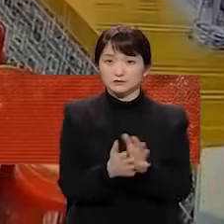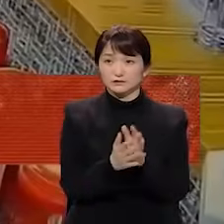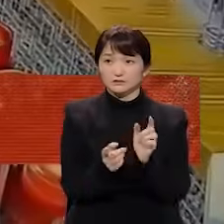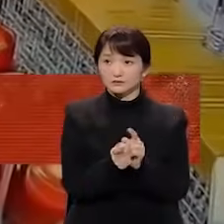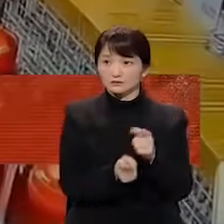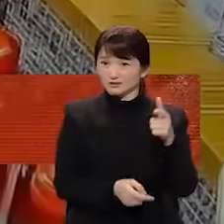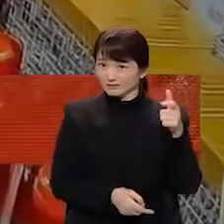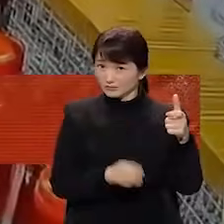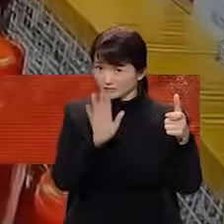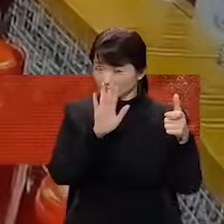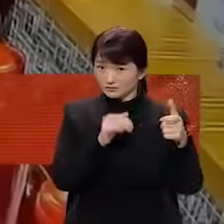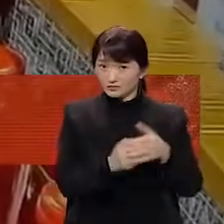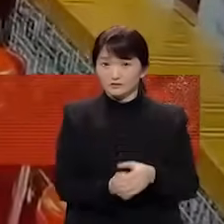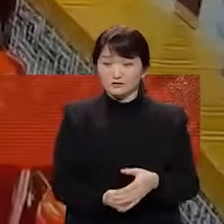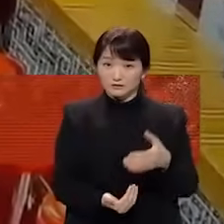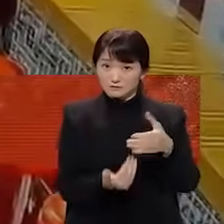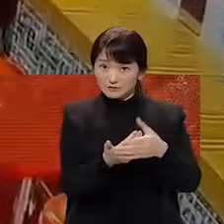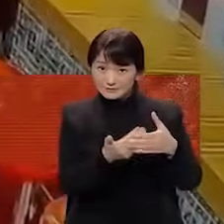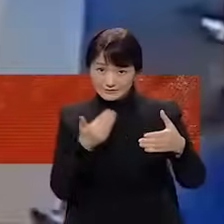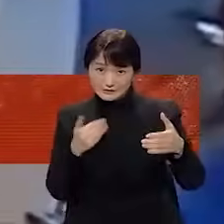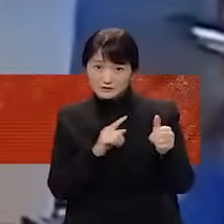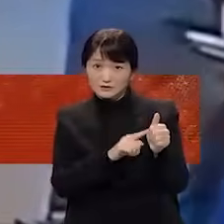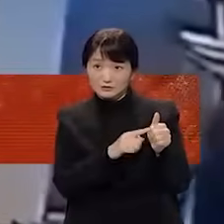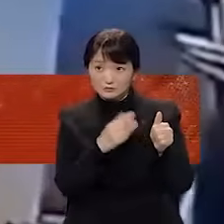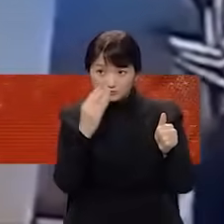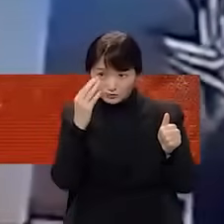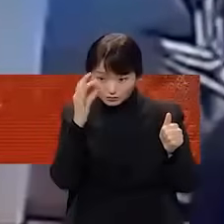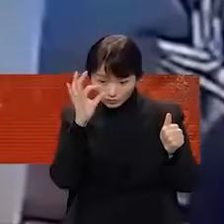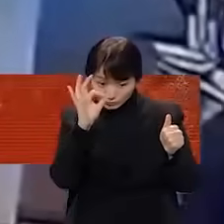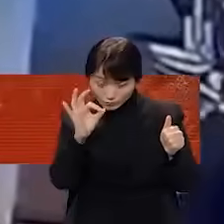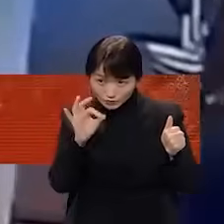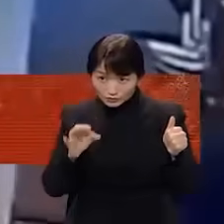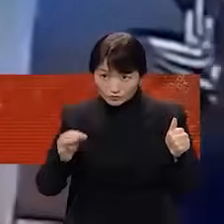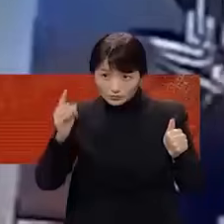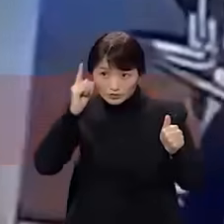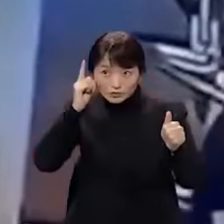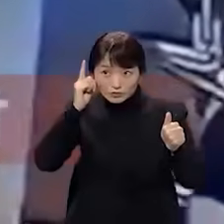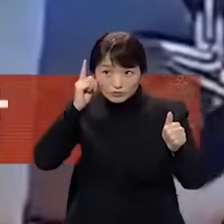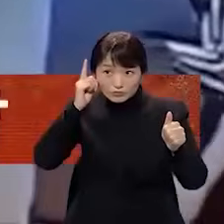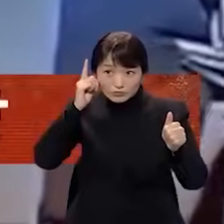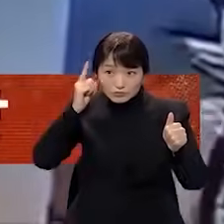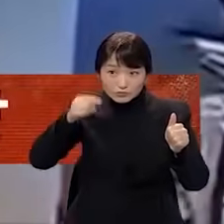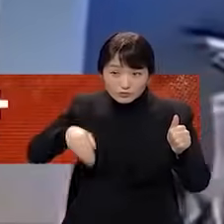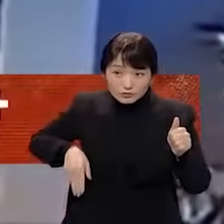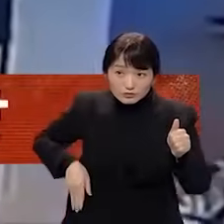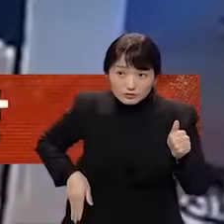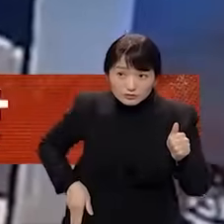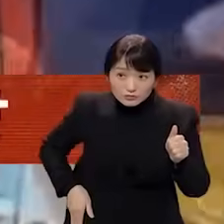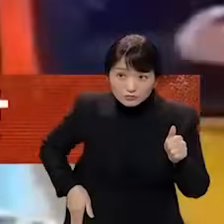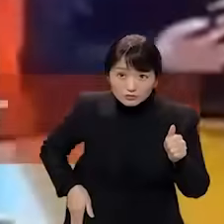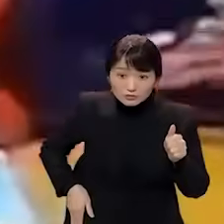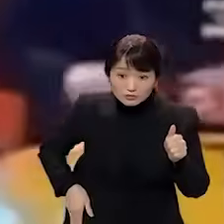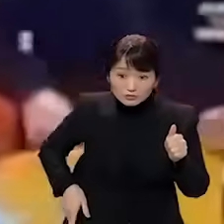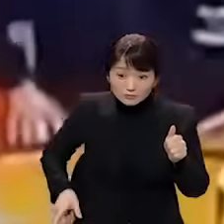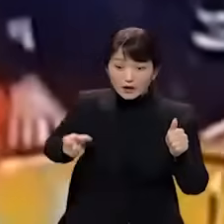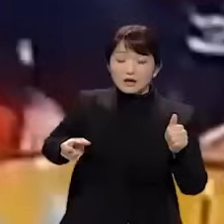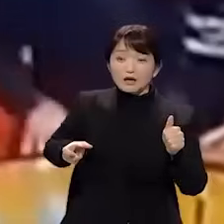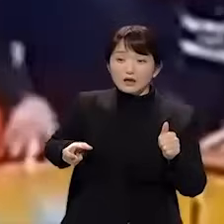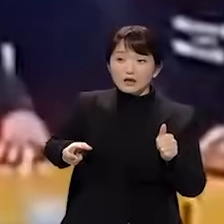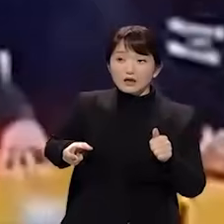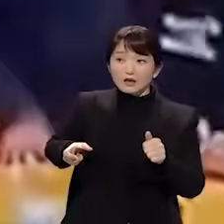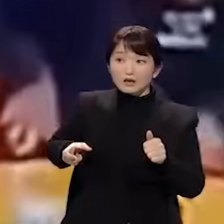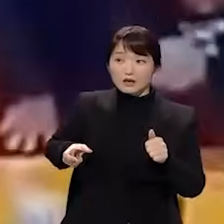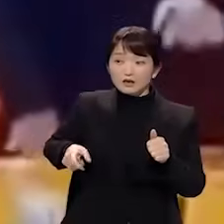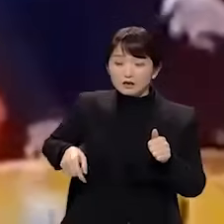아니었습니다 사고가 있기 전에요이 남성이 보고 있던 휴대전화를 주머니에 넣습니다 그리고 그 순간 총격이 가해진 건데이